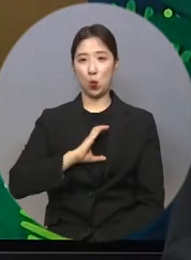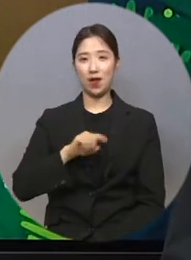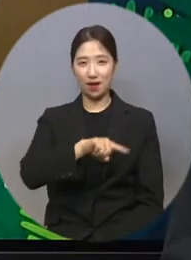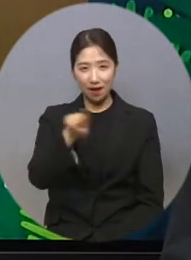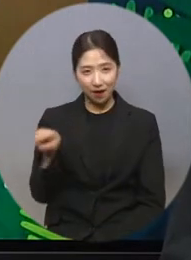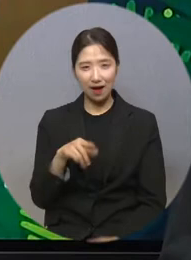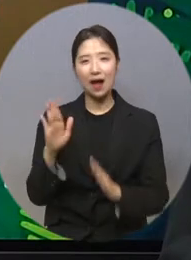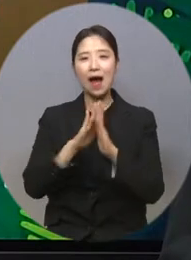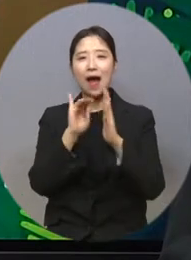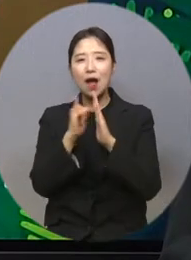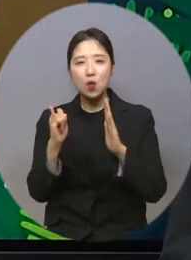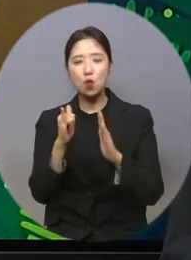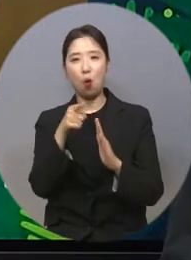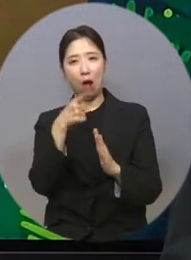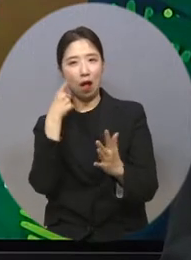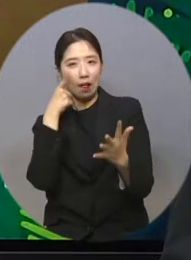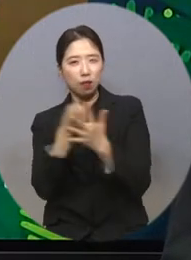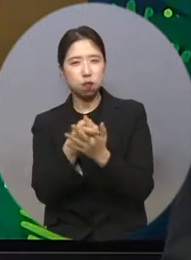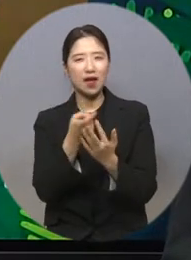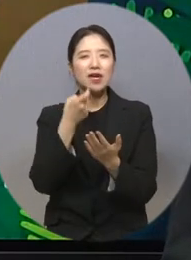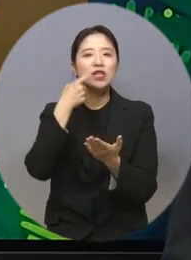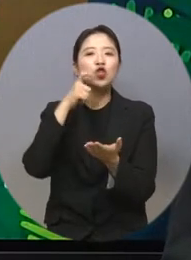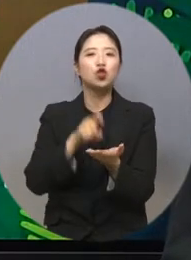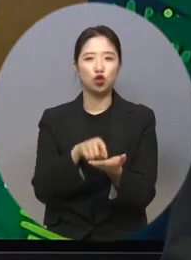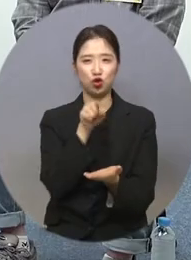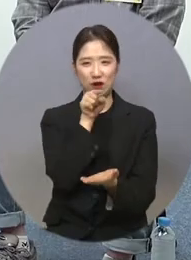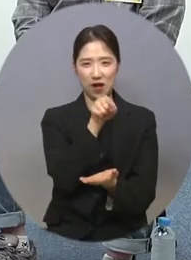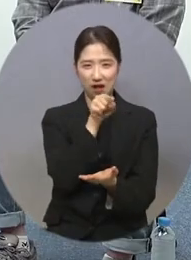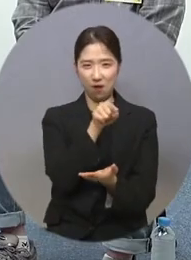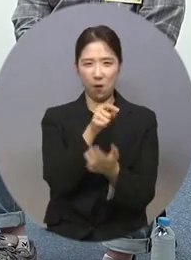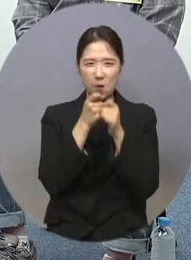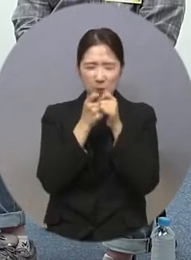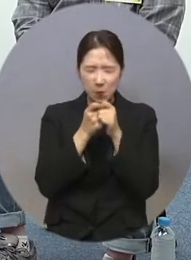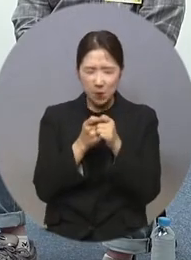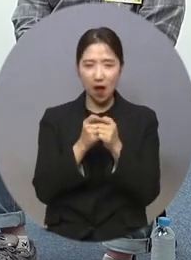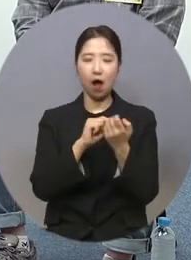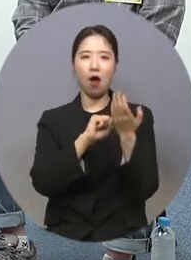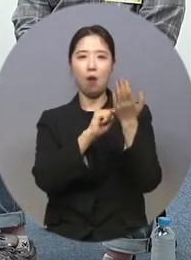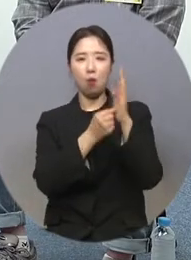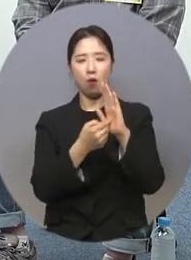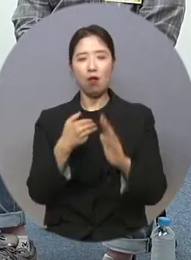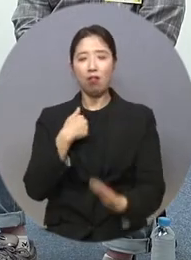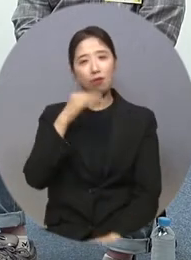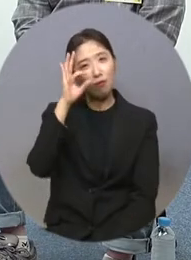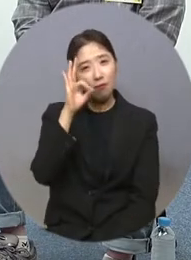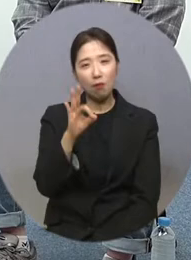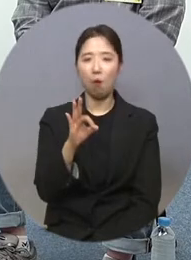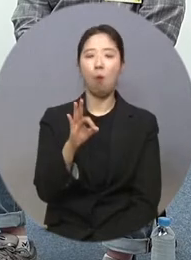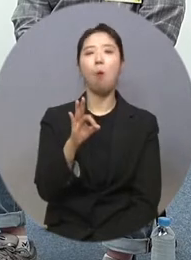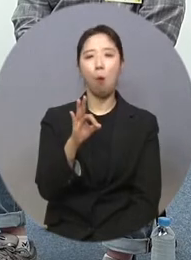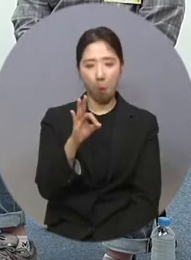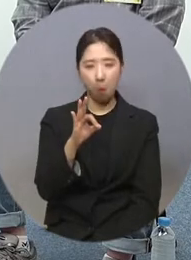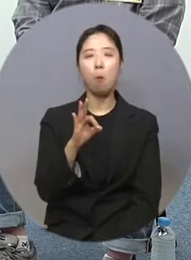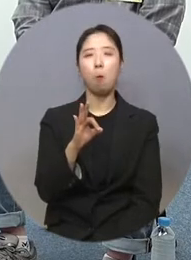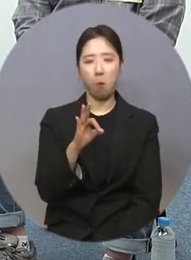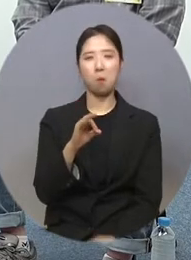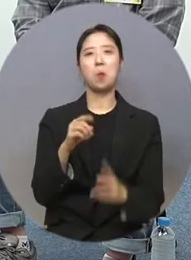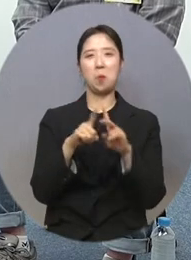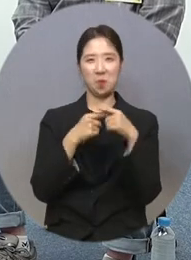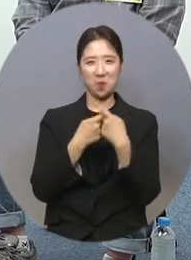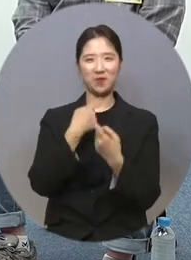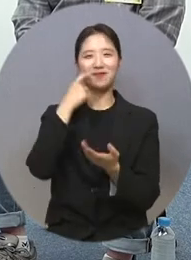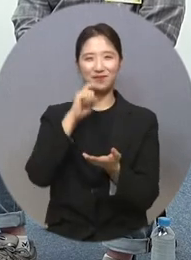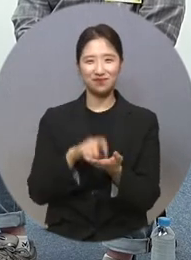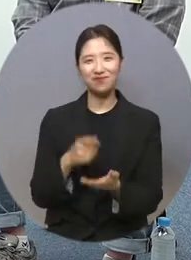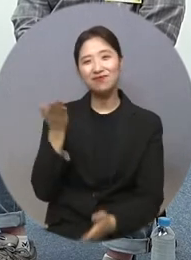또 가족들만 볼 수 있는 그런 디테일이 굉장히 저도 잘 모르는 저도 느껴졌던 그런 기억이 납니다.